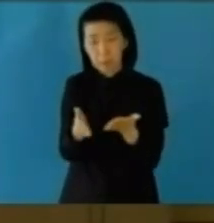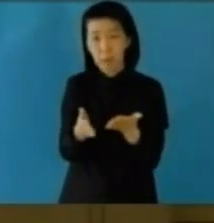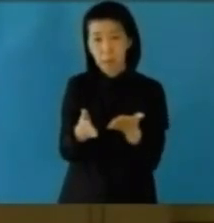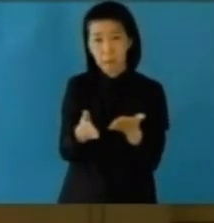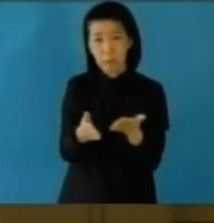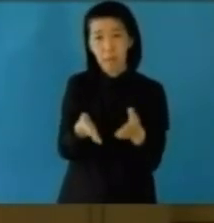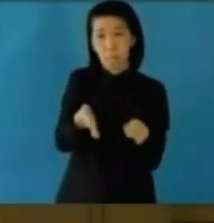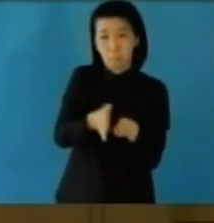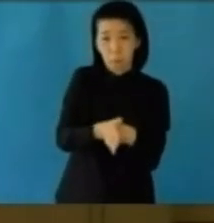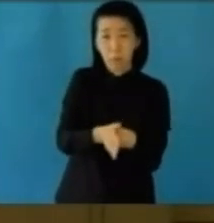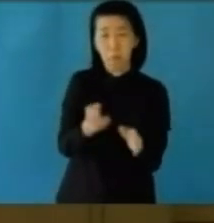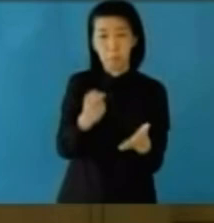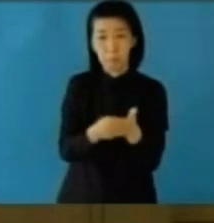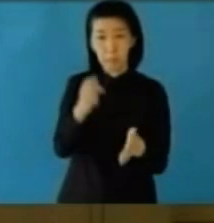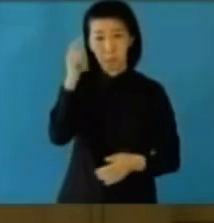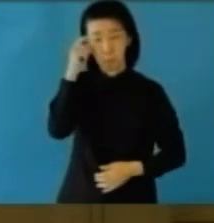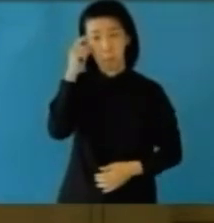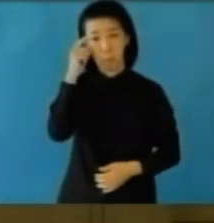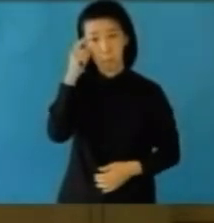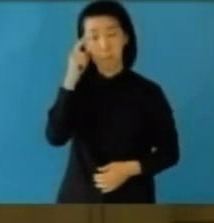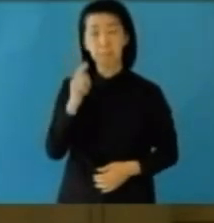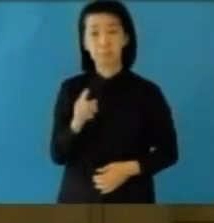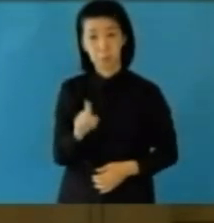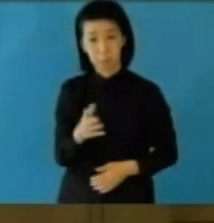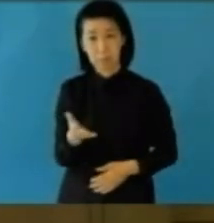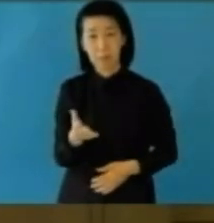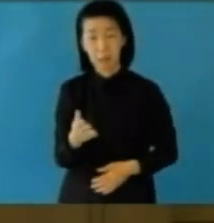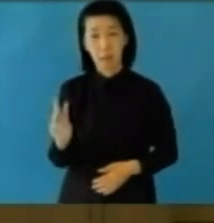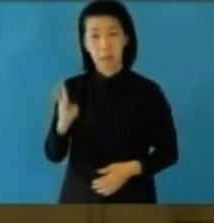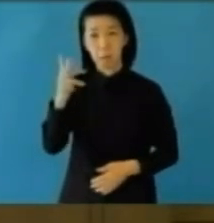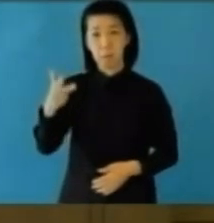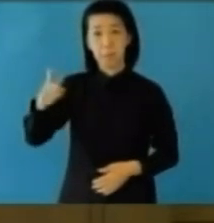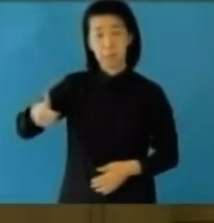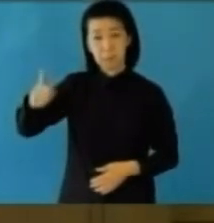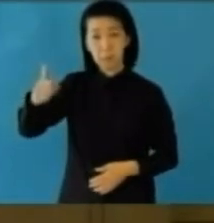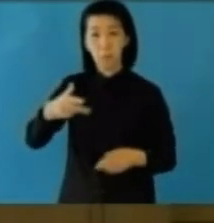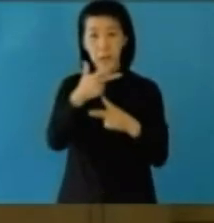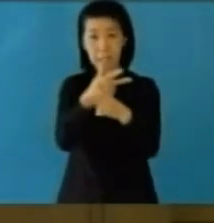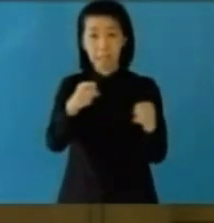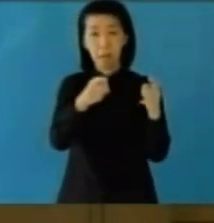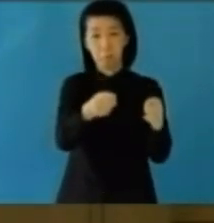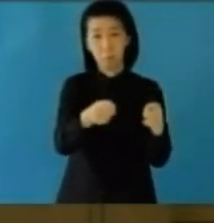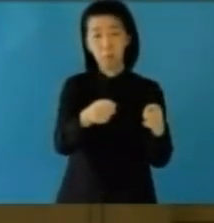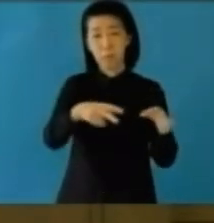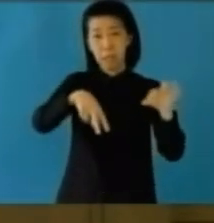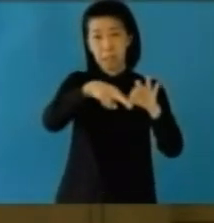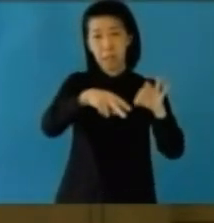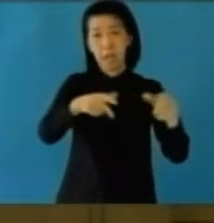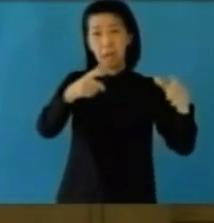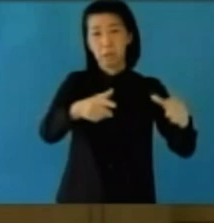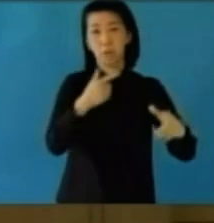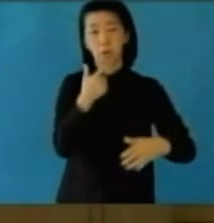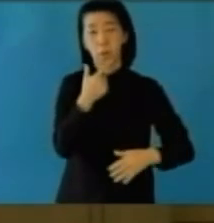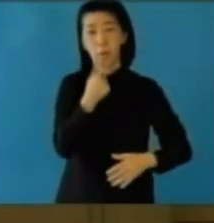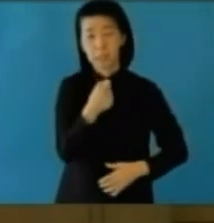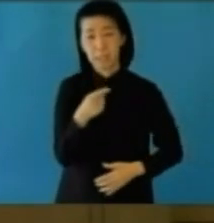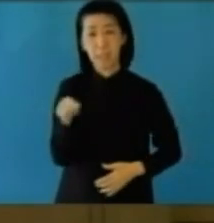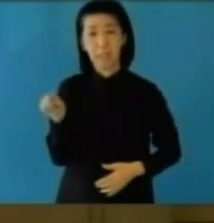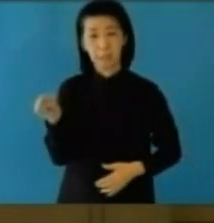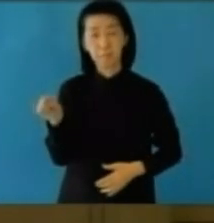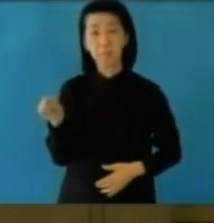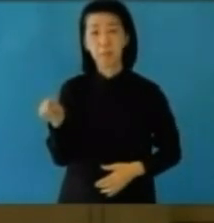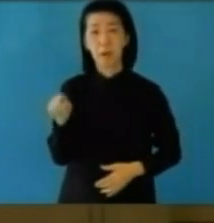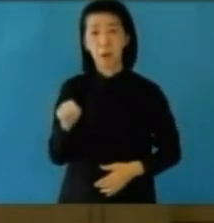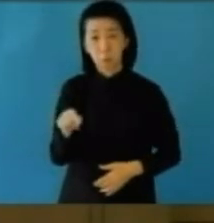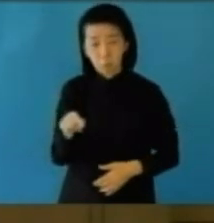ますが、お答えください。また、鹿児島市長が北埠頭に検討されておりますサッカー島スタジアム、離島航路を残したまま人の流れと